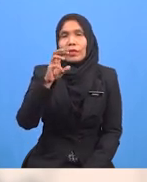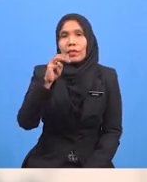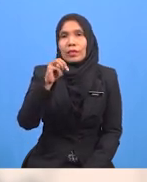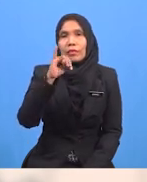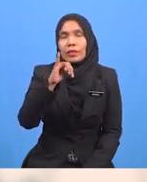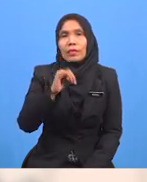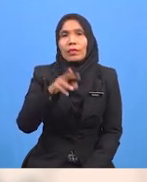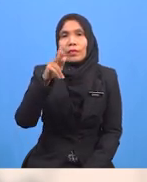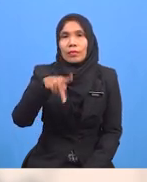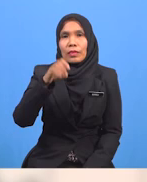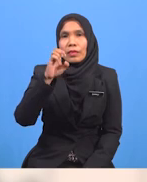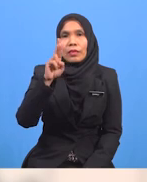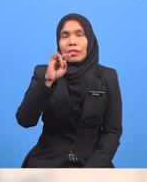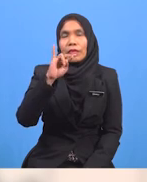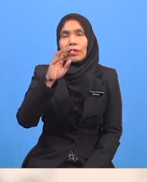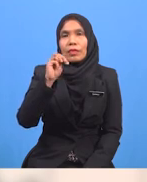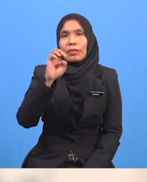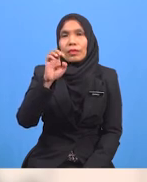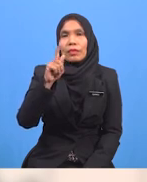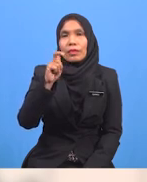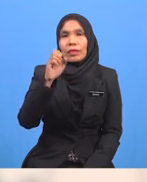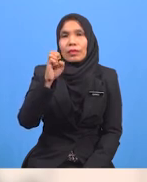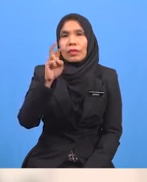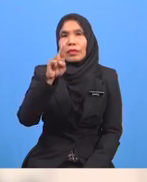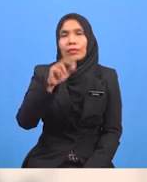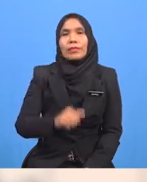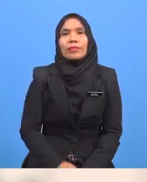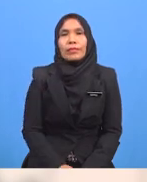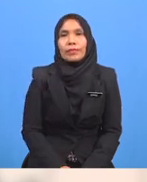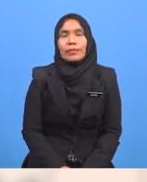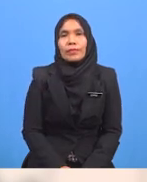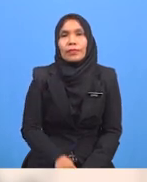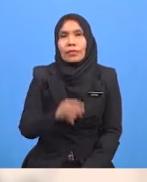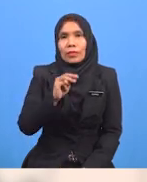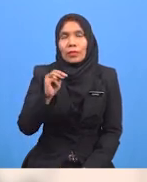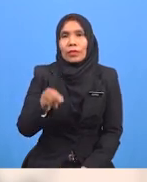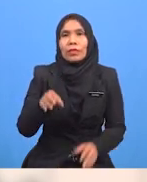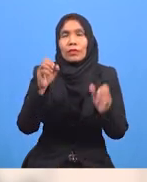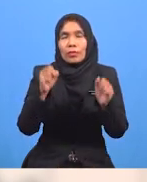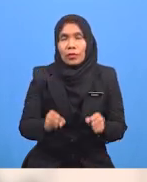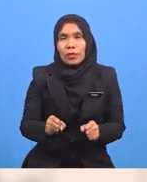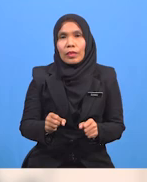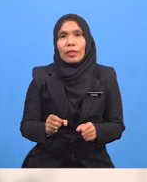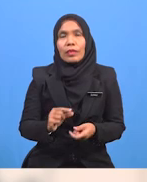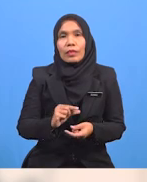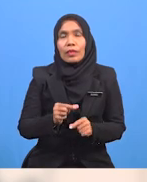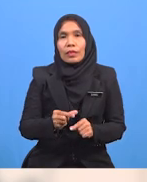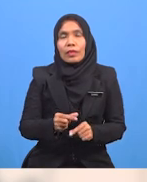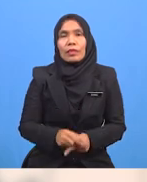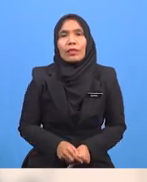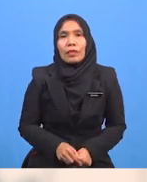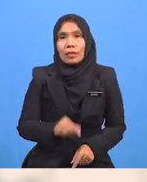s = a + b + c berdua murid-murid boleh menggantikan ke-33